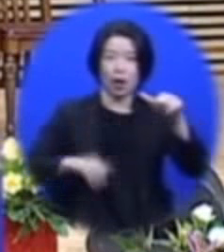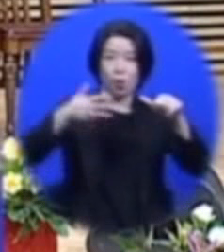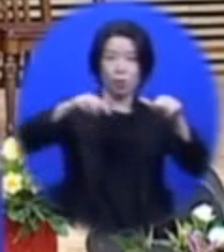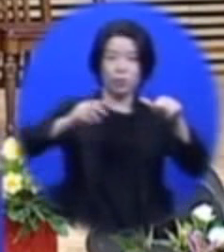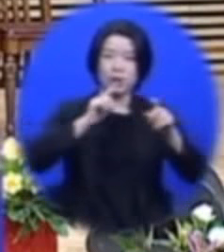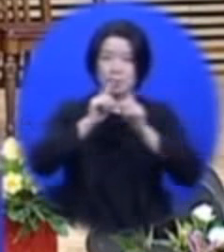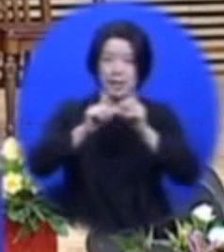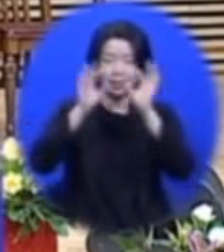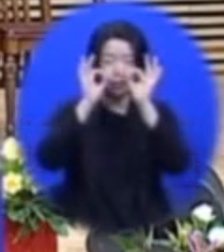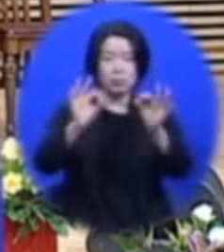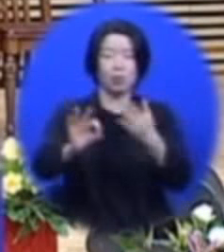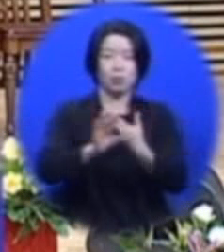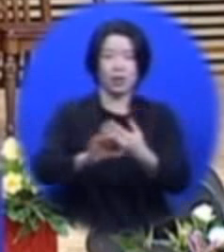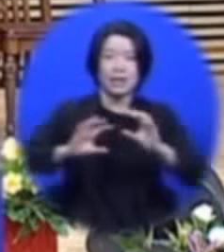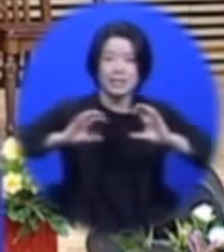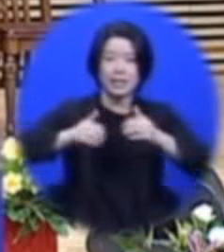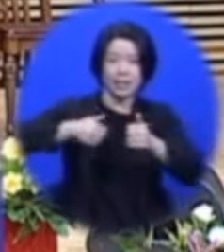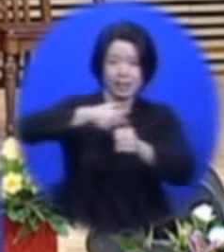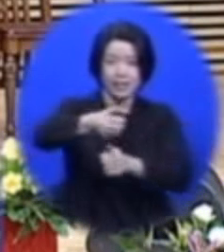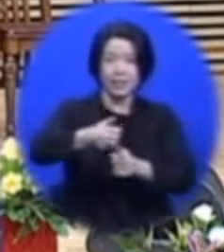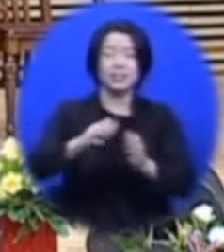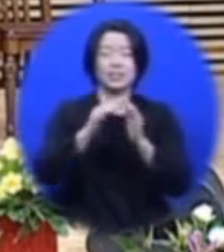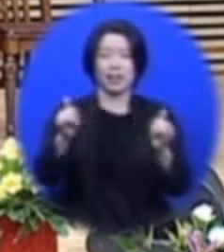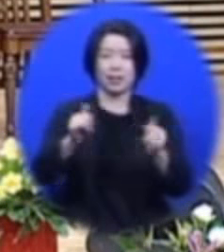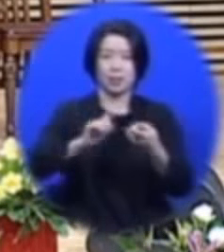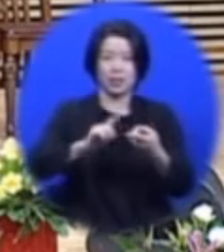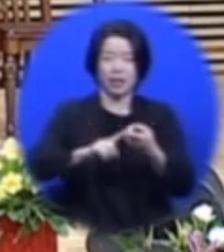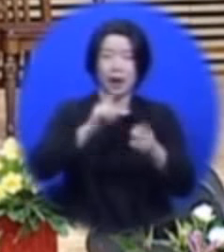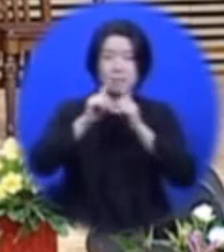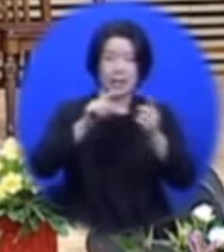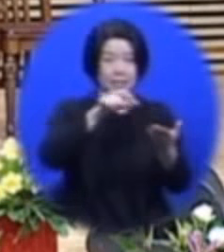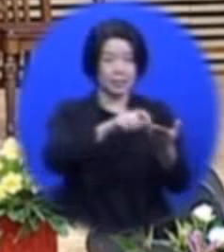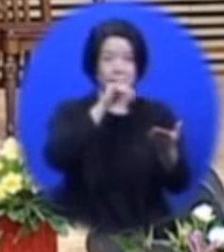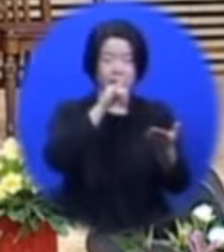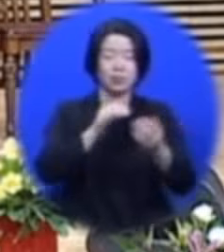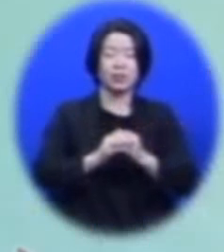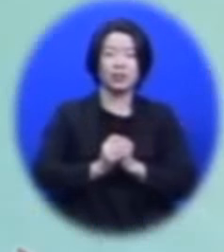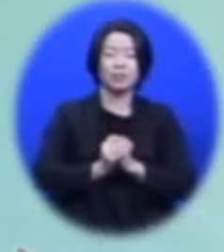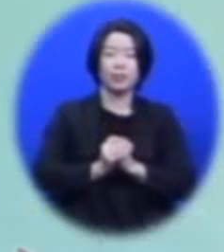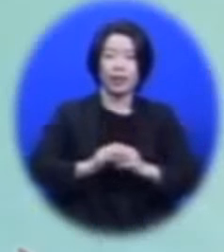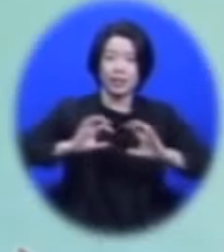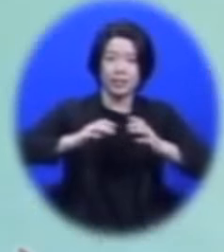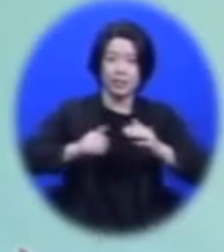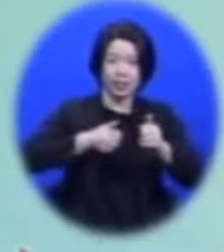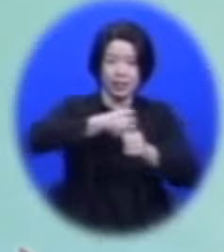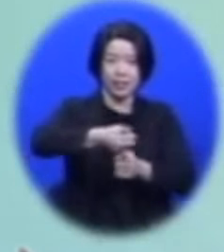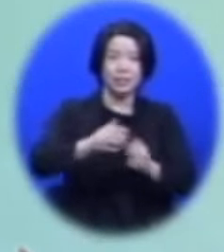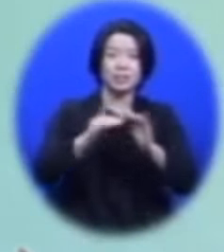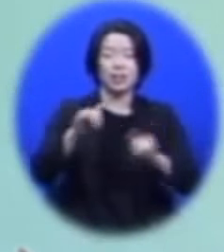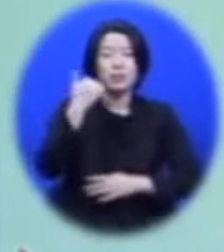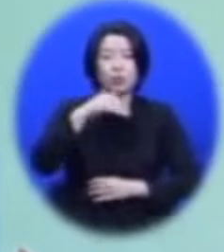보면 세상을 이기는 사람에 대한 말씀이 나옵니다. 세상을 이기는 사람이